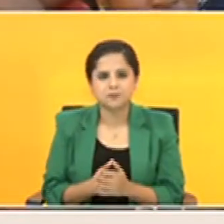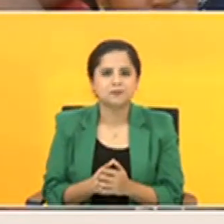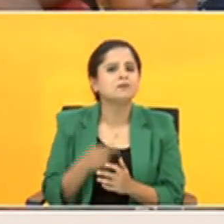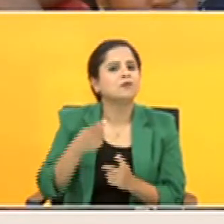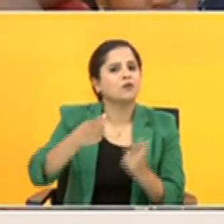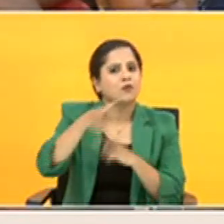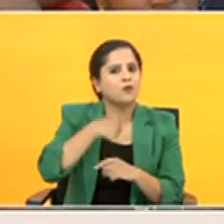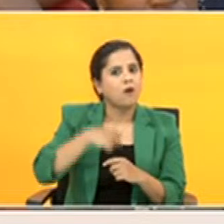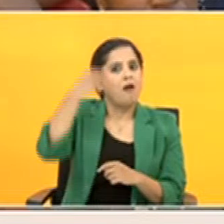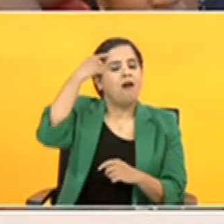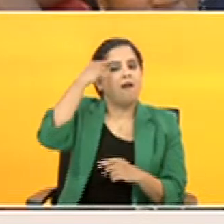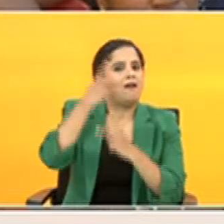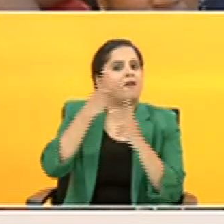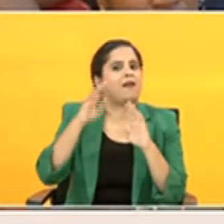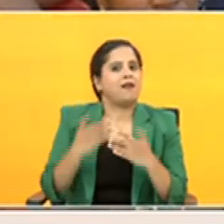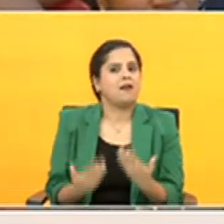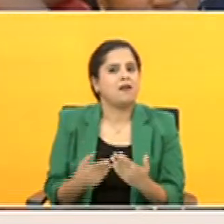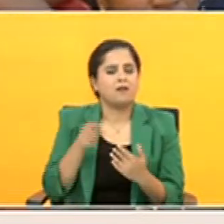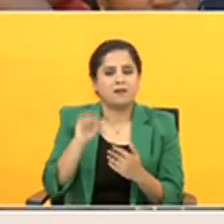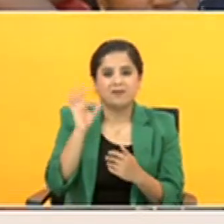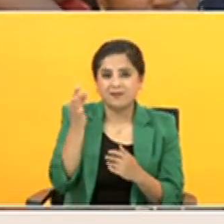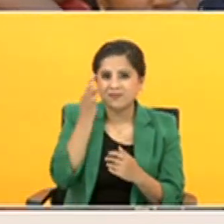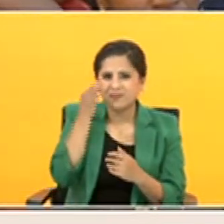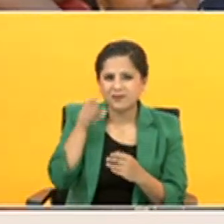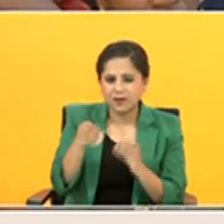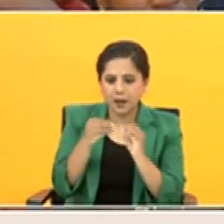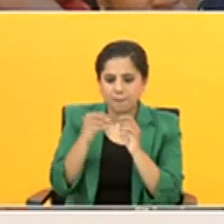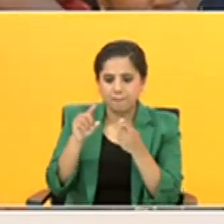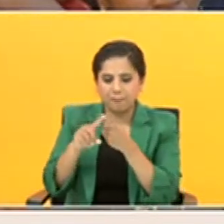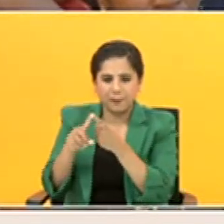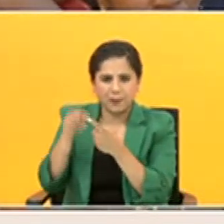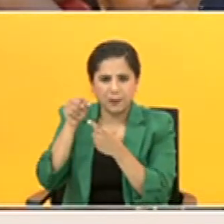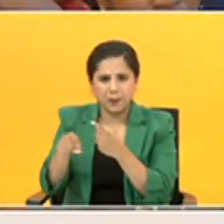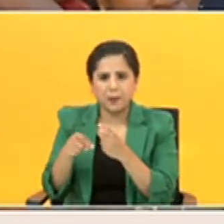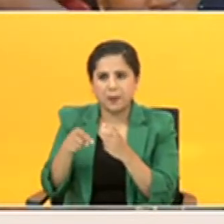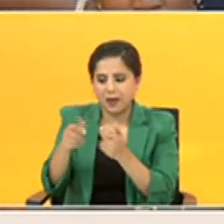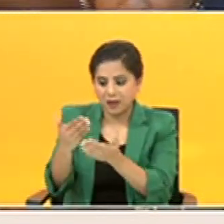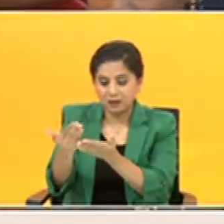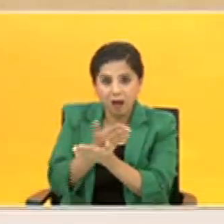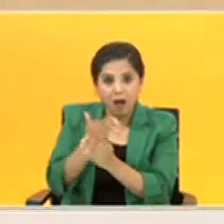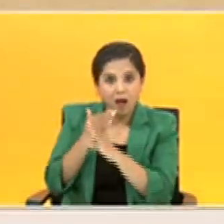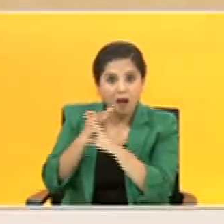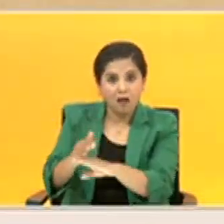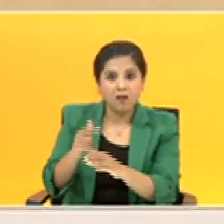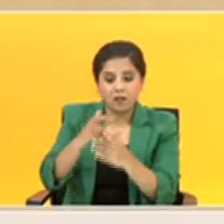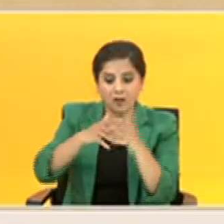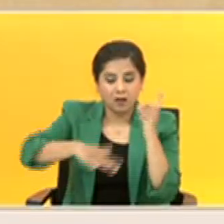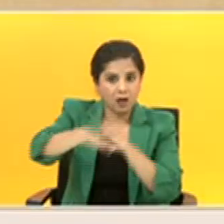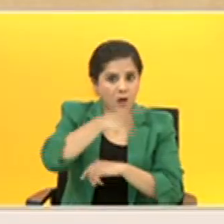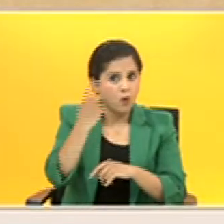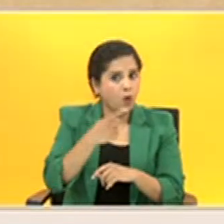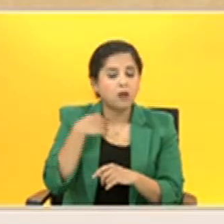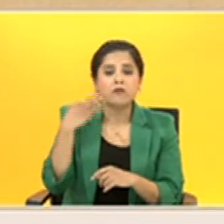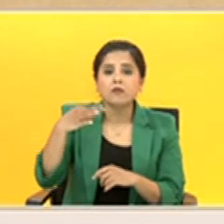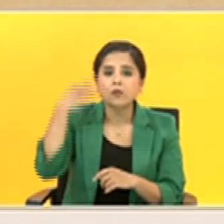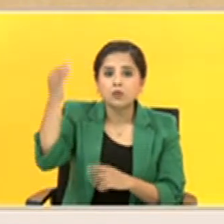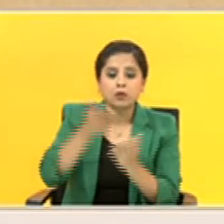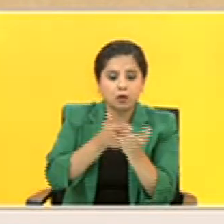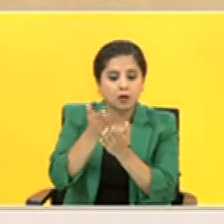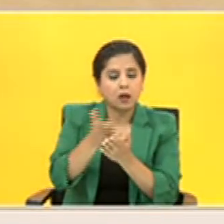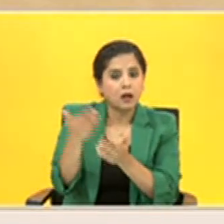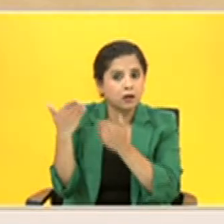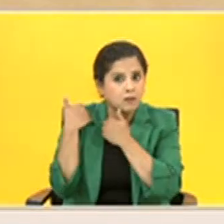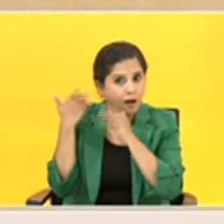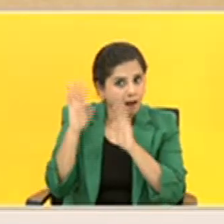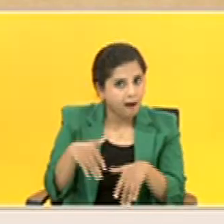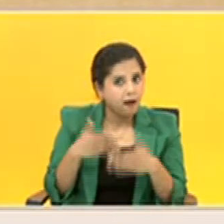याद दिलाती है कि हनी बीज की सुरक्षा सिर्फ पर्यावरण की नहीं, हमारी खेती और फ्यूचर जनरेशन की भी जिम्मेदारी